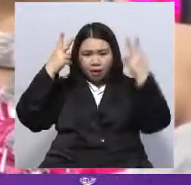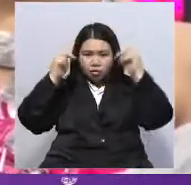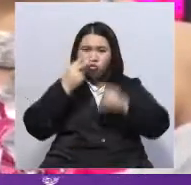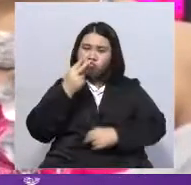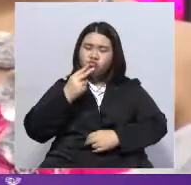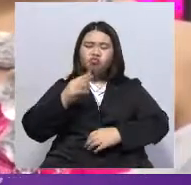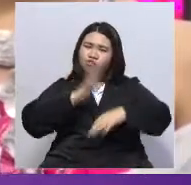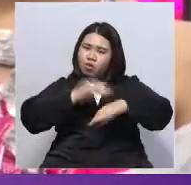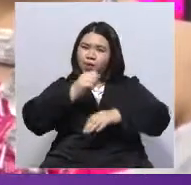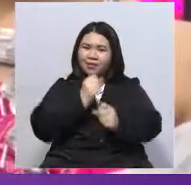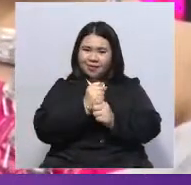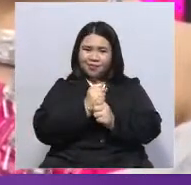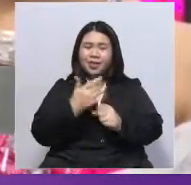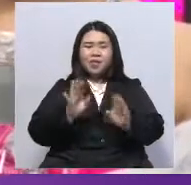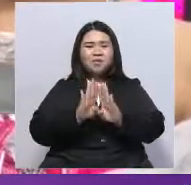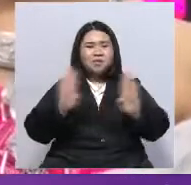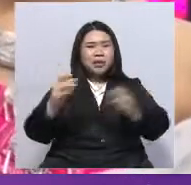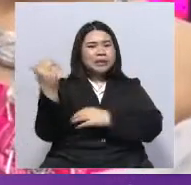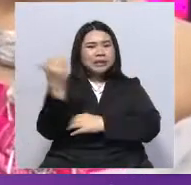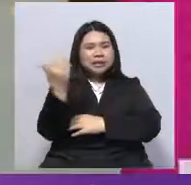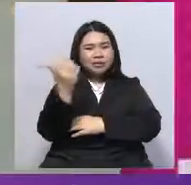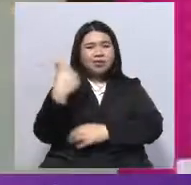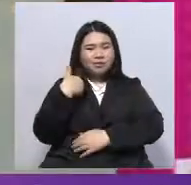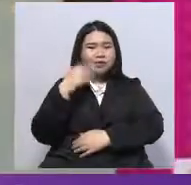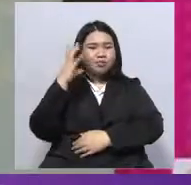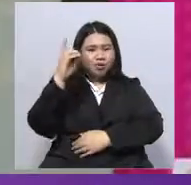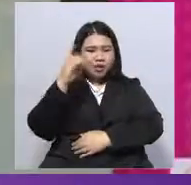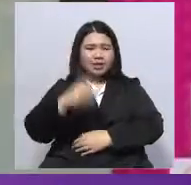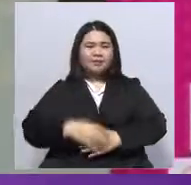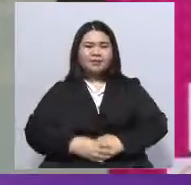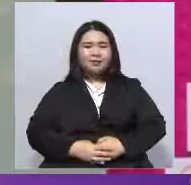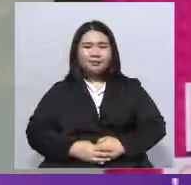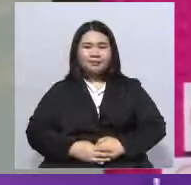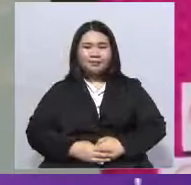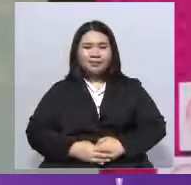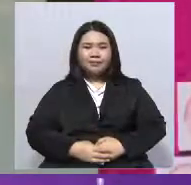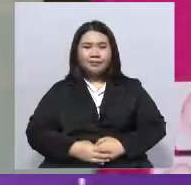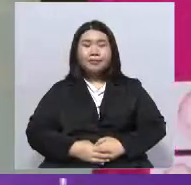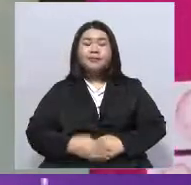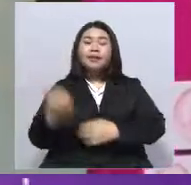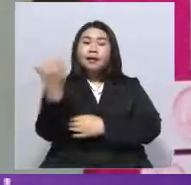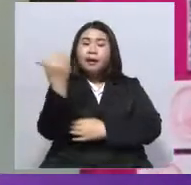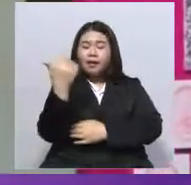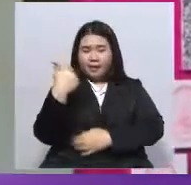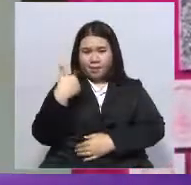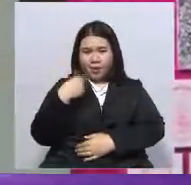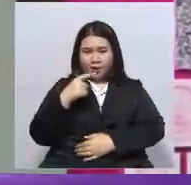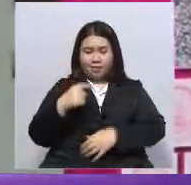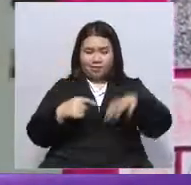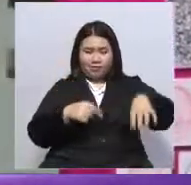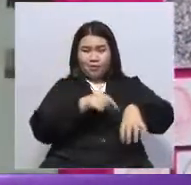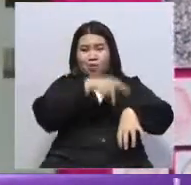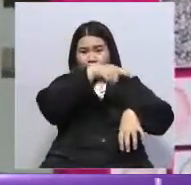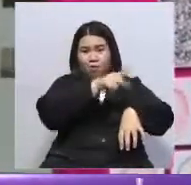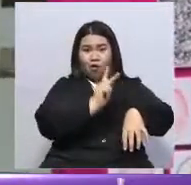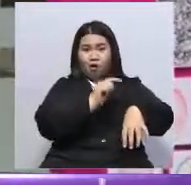นตรีได้รับชมก่อนที่จะเปิดตัวรายการอย่างเป็นทางการในวันพรุ่งนี้ครับรายการดังกล่าวนะครับเป็นความร่วมมือระหว่างกรมส่งเสริมและพัฒ